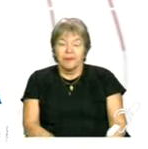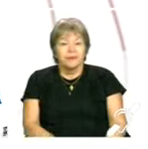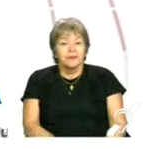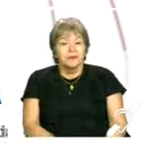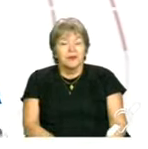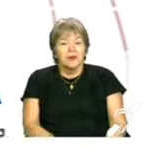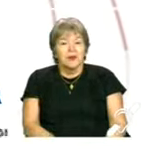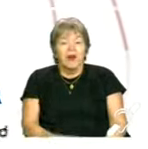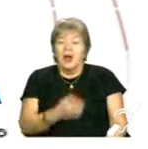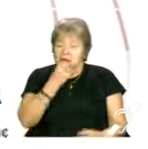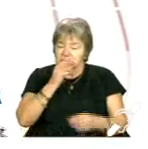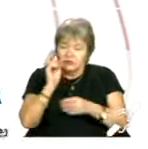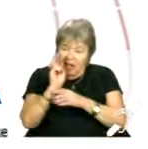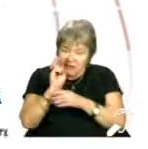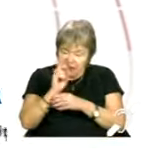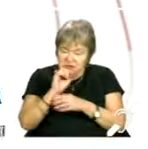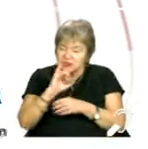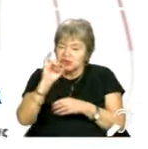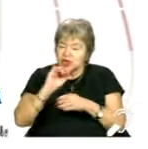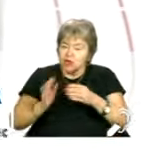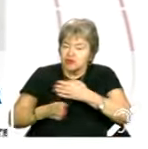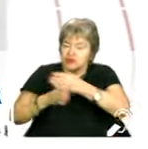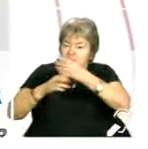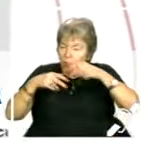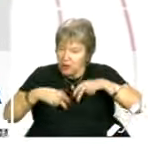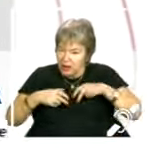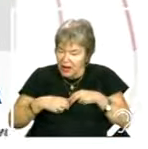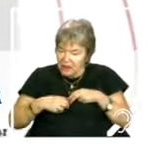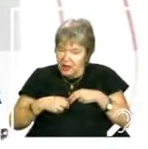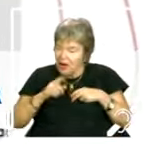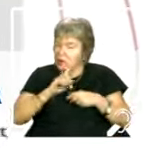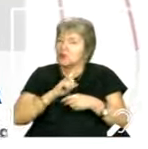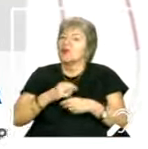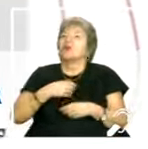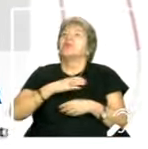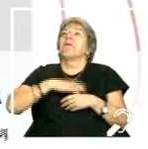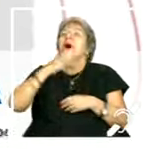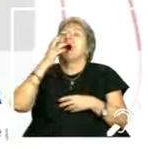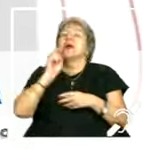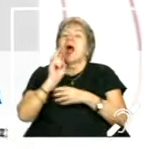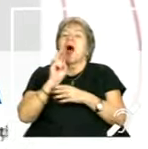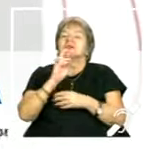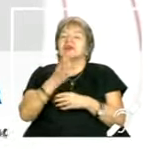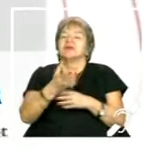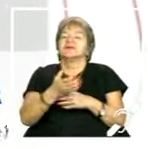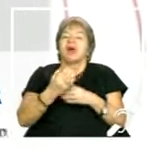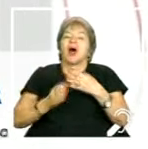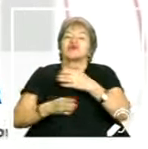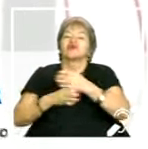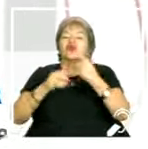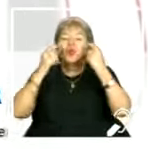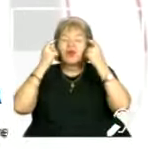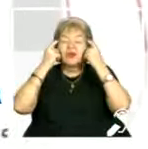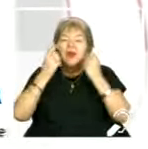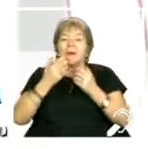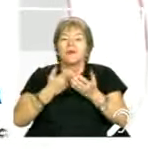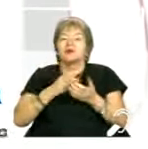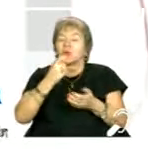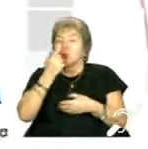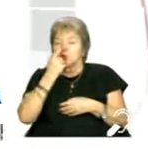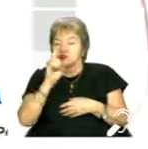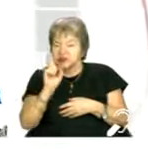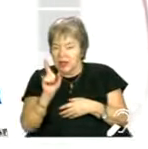și i a avertizat pe susținătorii Ucrainei să nu se concentreze prea mult pe sprijinul acordat de Beijing Moscovei făcând